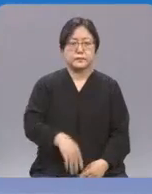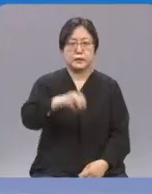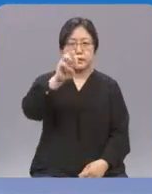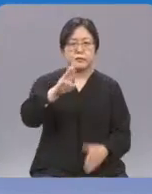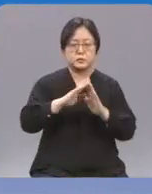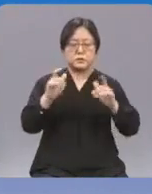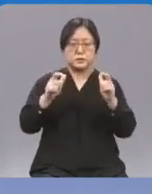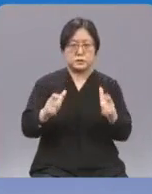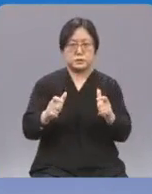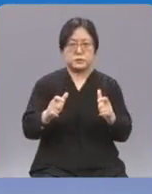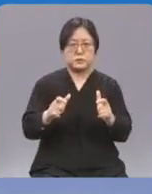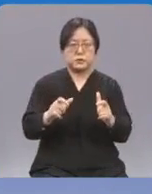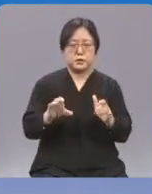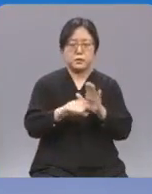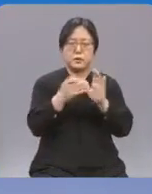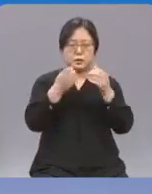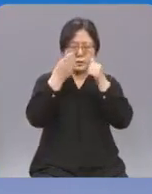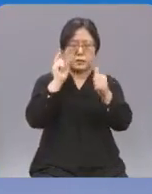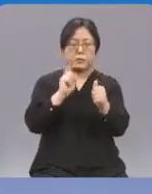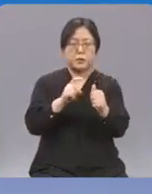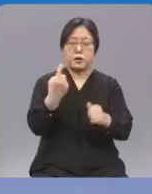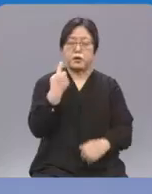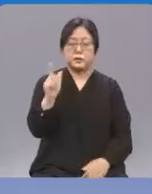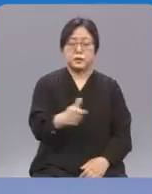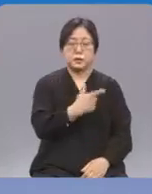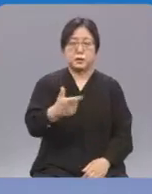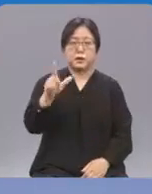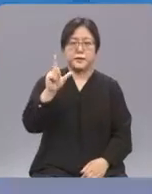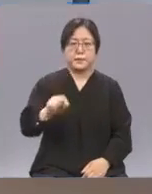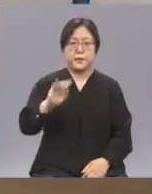광주 전남에서 코로나19 신규 확진자가 어제 하루